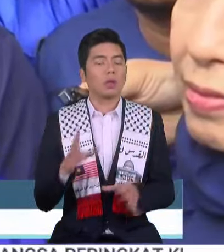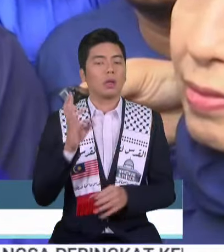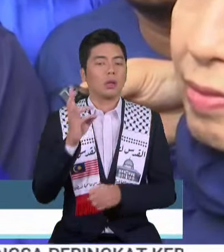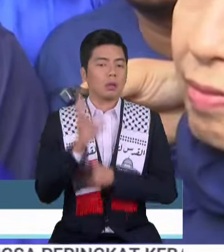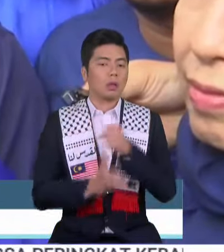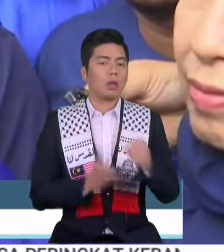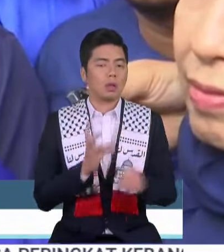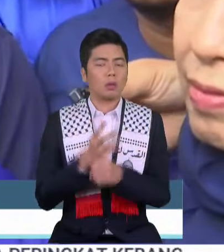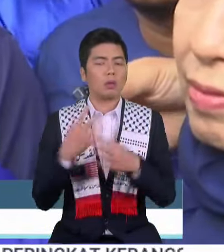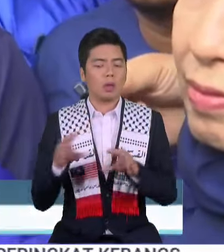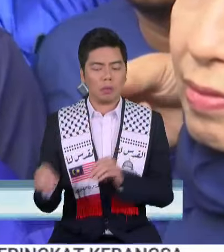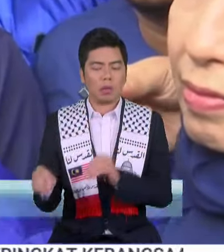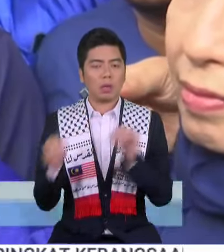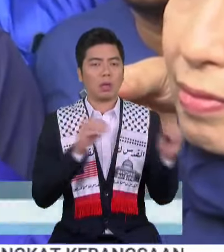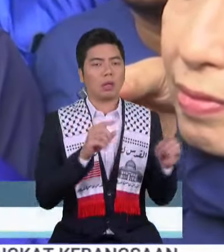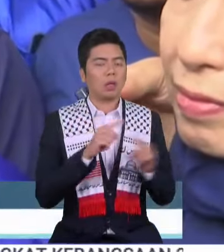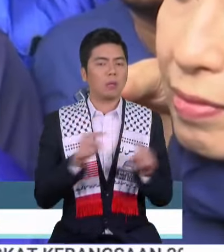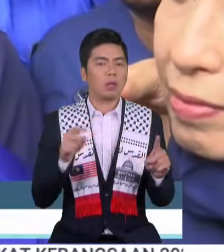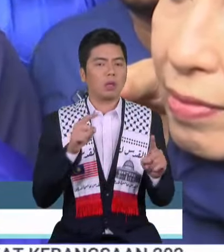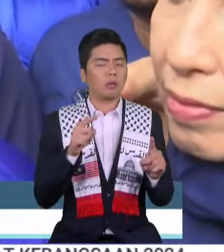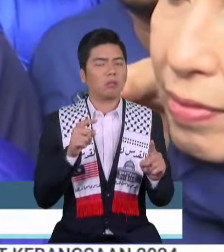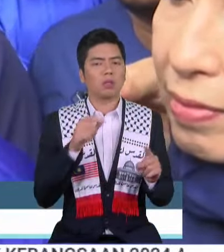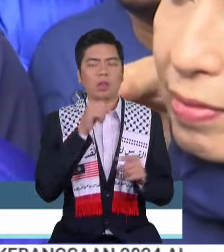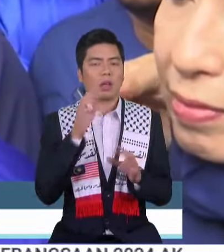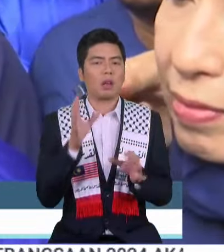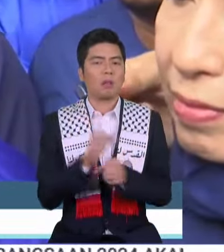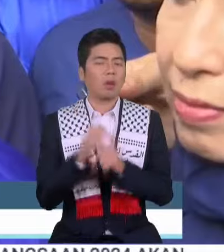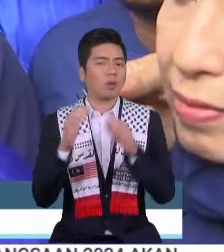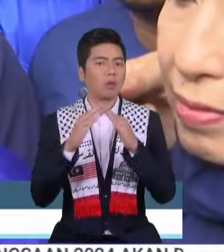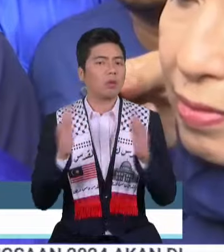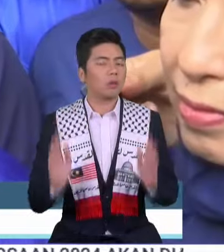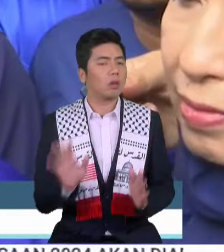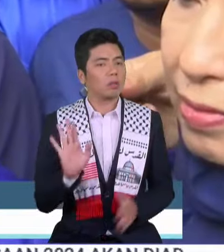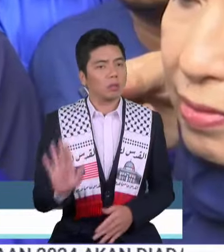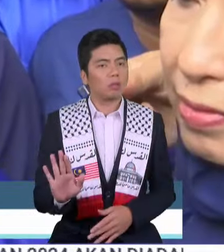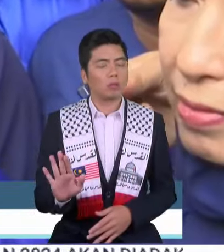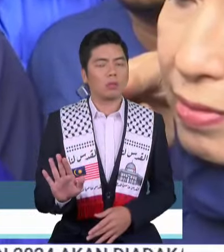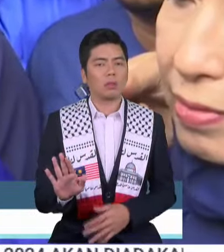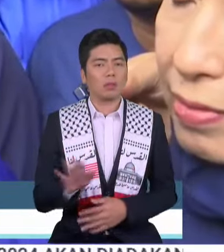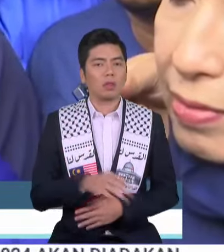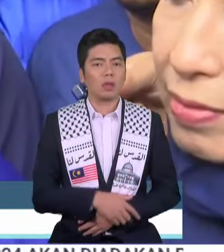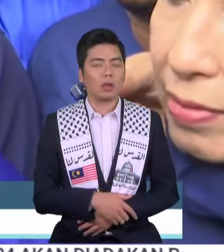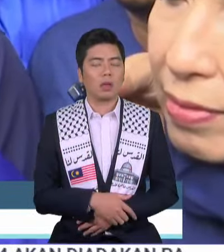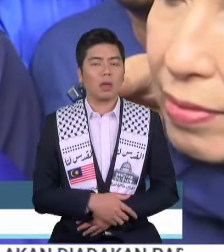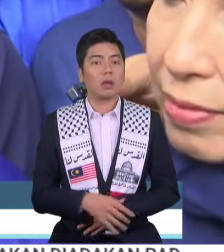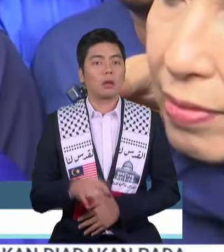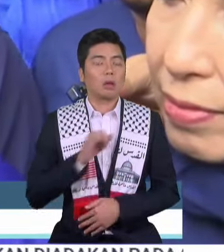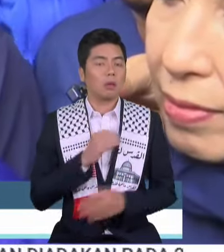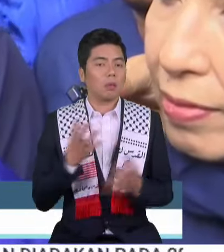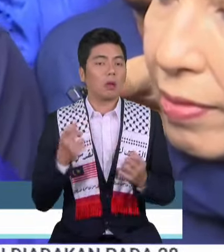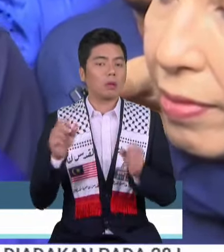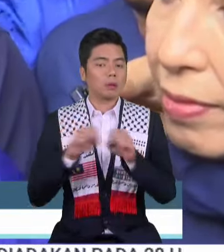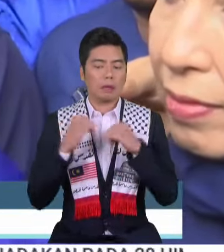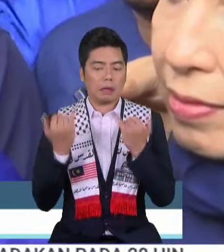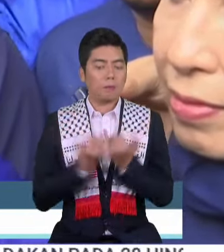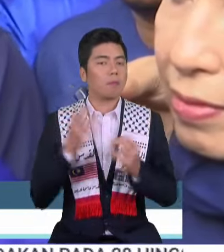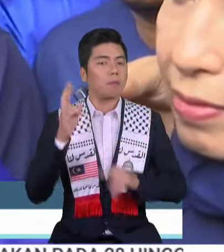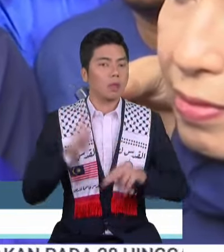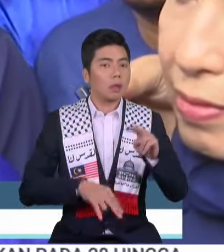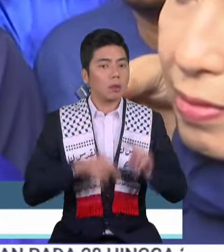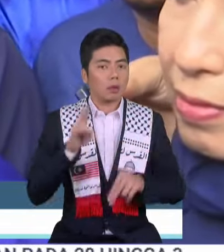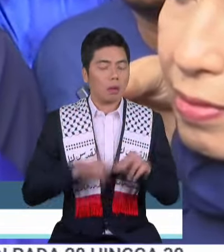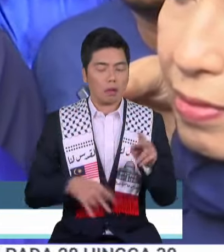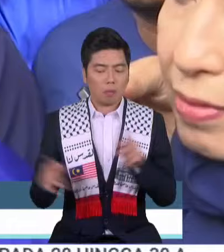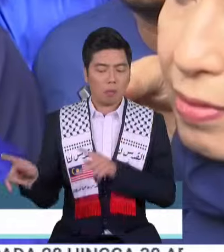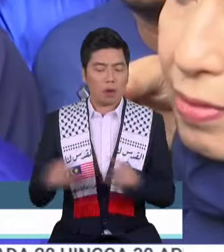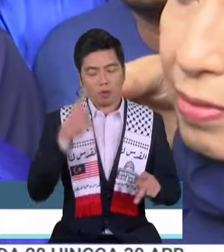mereka berpindah tapi mereka tidak dapat balik unit mereka. Jadi saya nak bawa pemaju yang